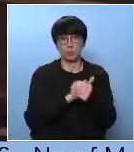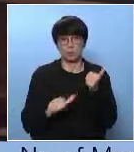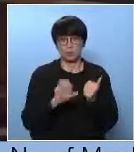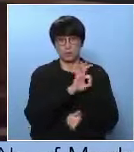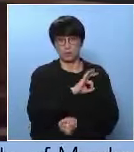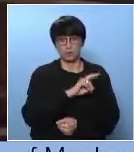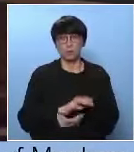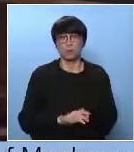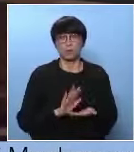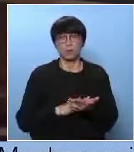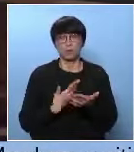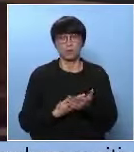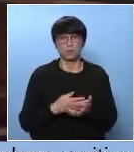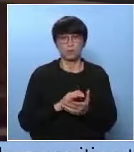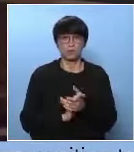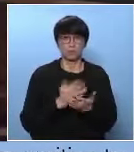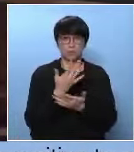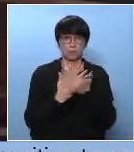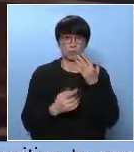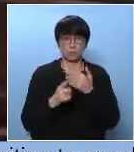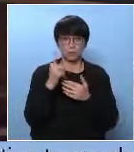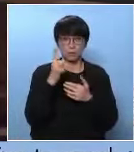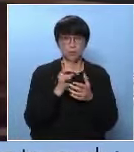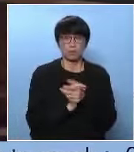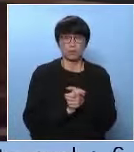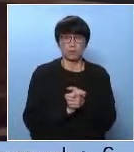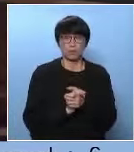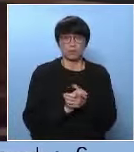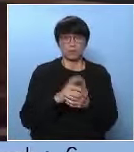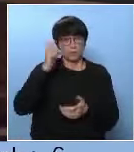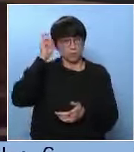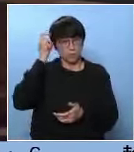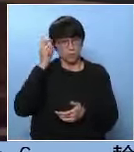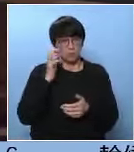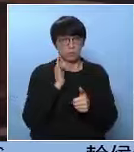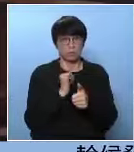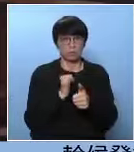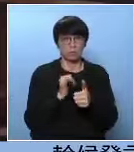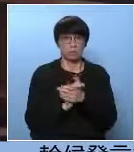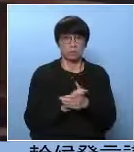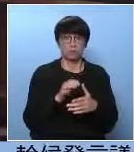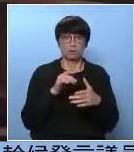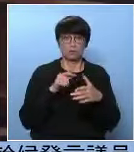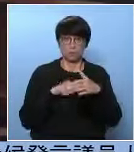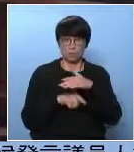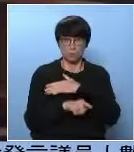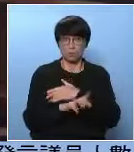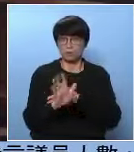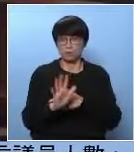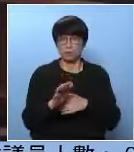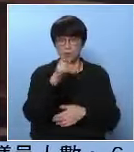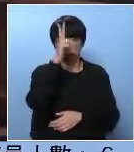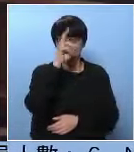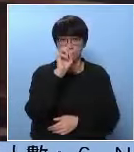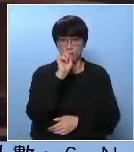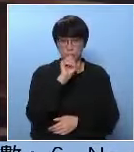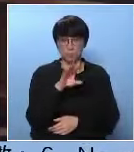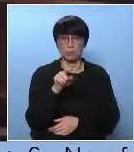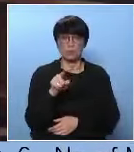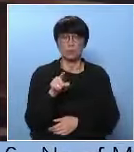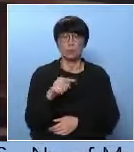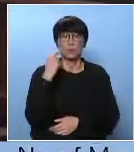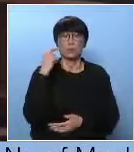個電腦網絡罪行咧，就其實係一個好闊嘅範疇嚟嘅，並非針對性。正如政府自己都認為呢一個